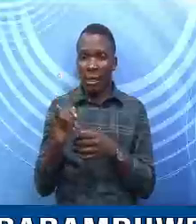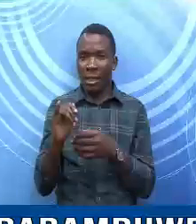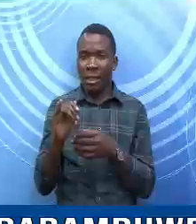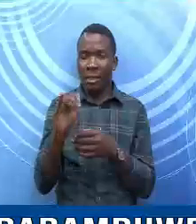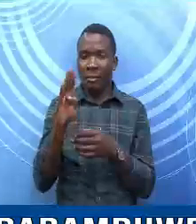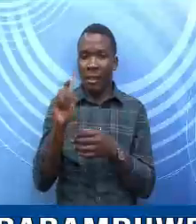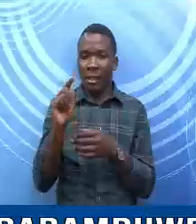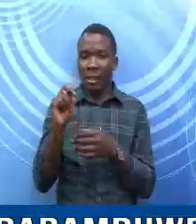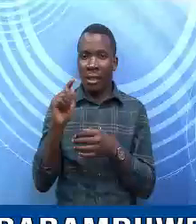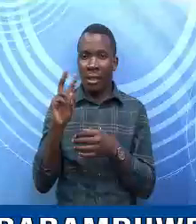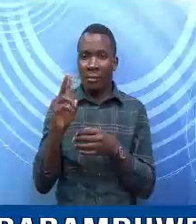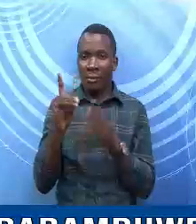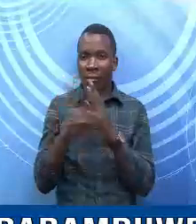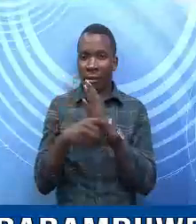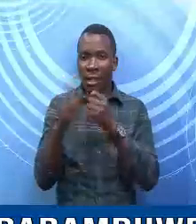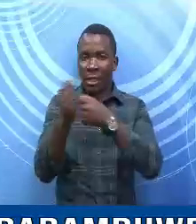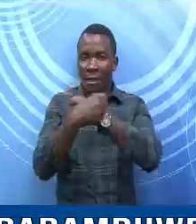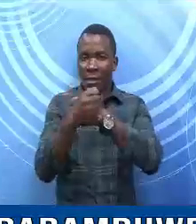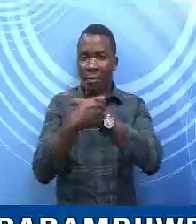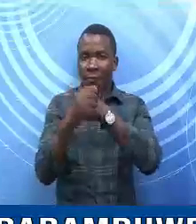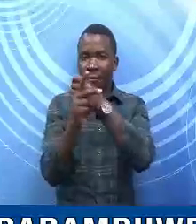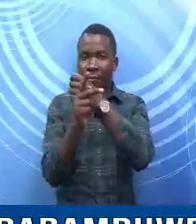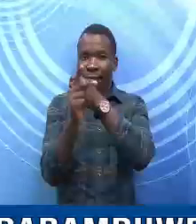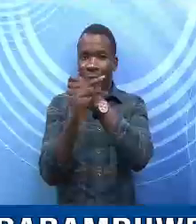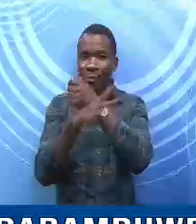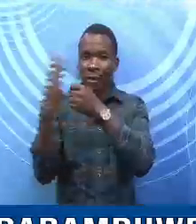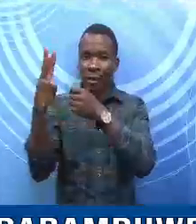mu karere ka Rubavu, uburengerazuba bw'u Rwanda.